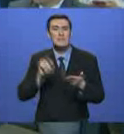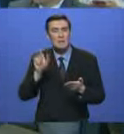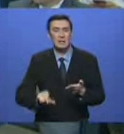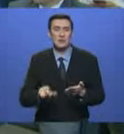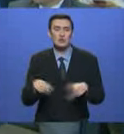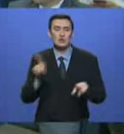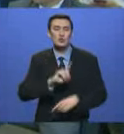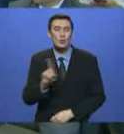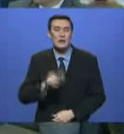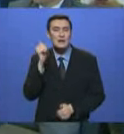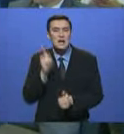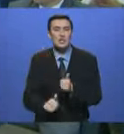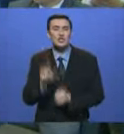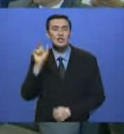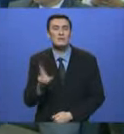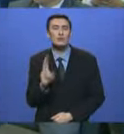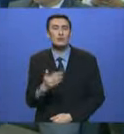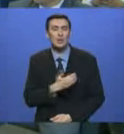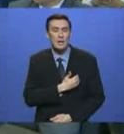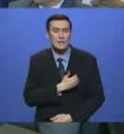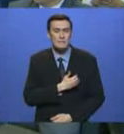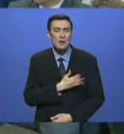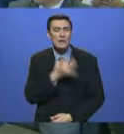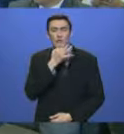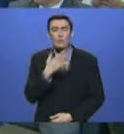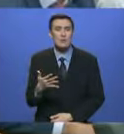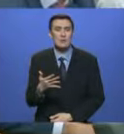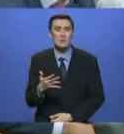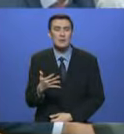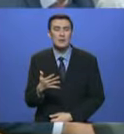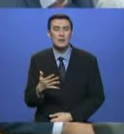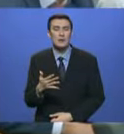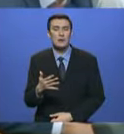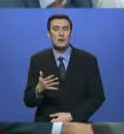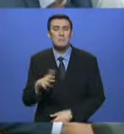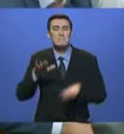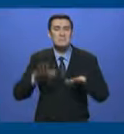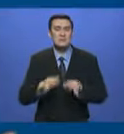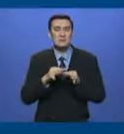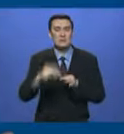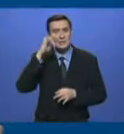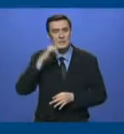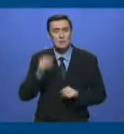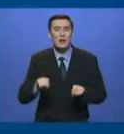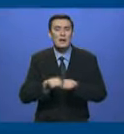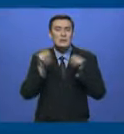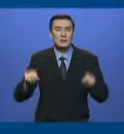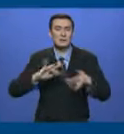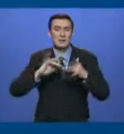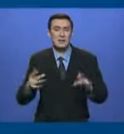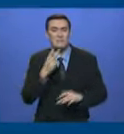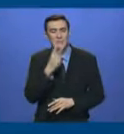писателей, чтобы каждый человек в любом вместе нашей страны мог открыть интернет